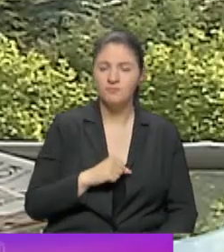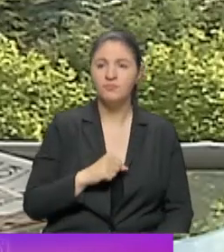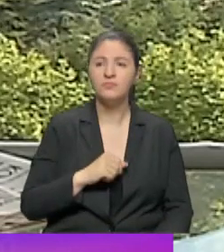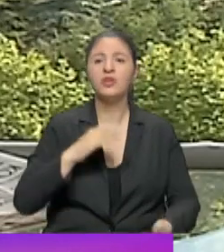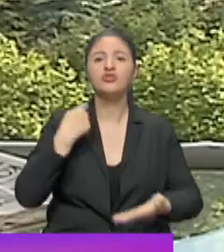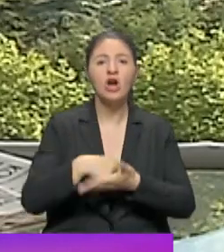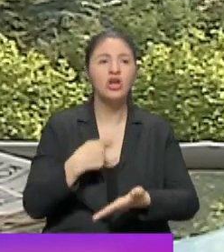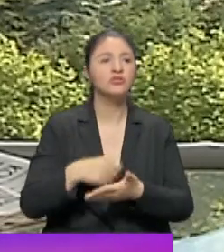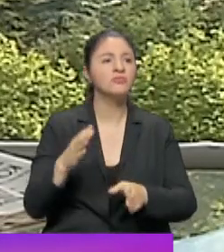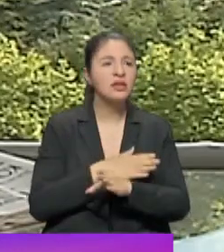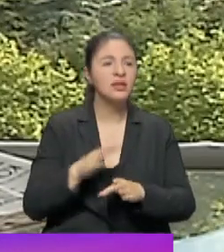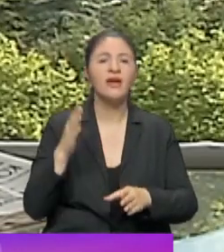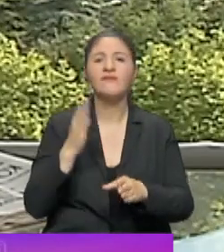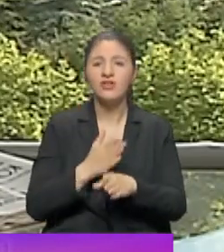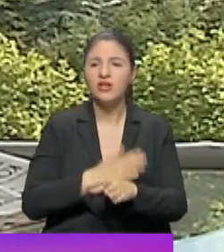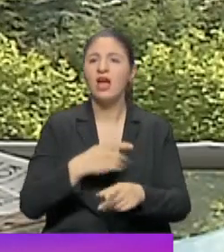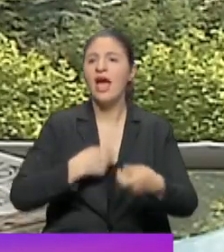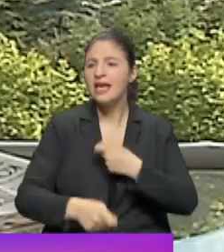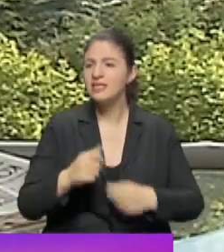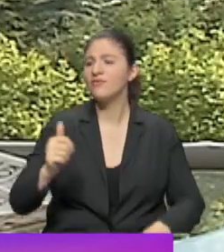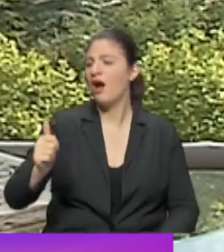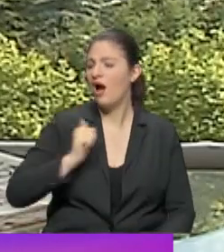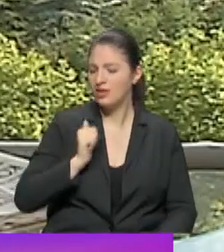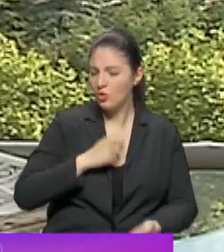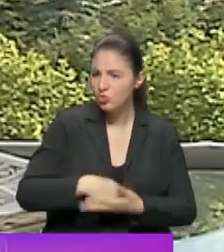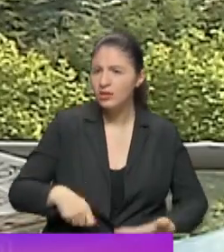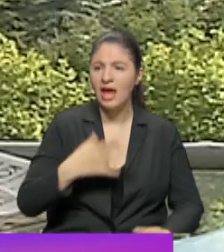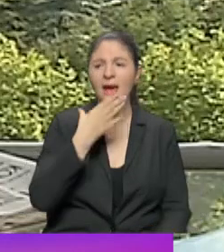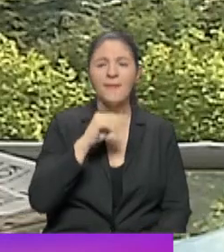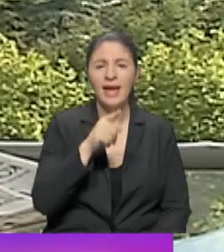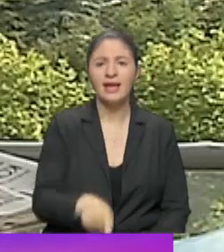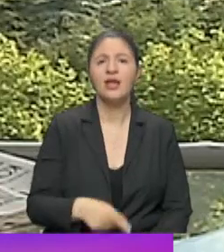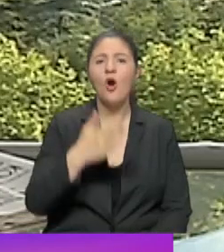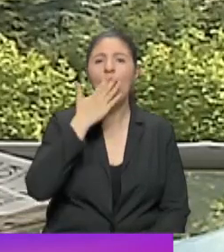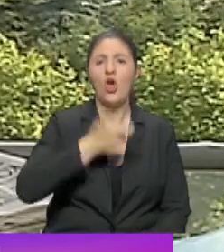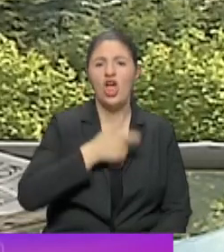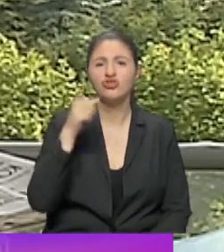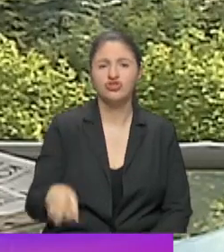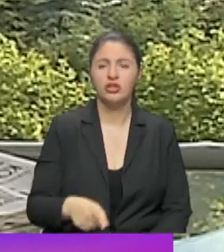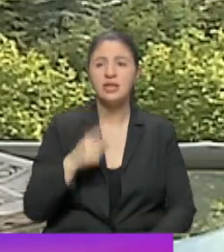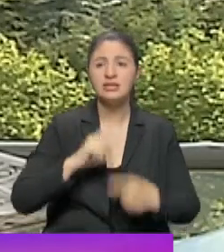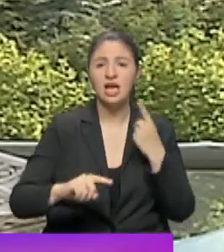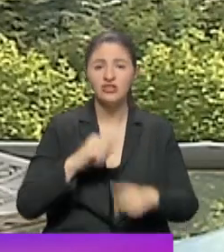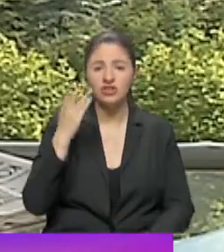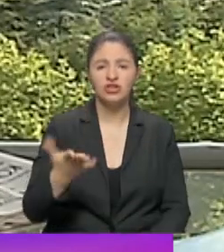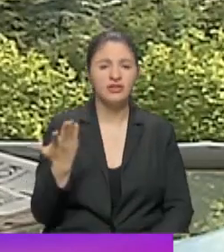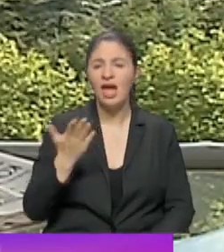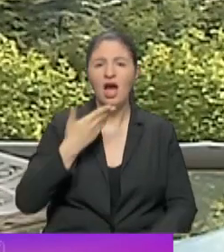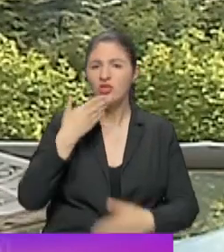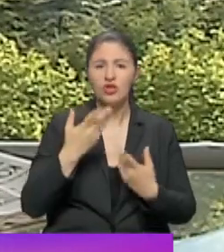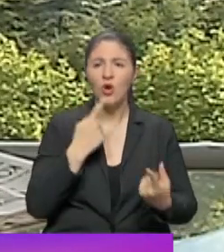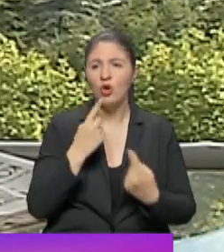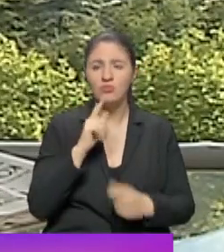bu çarşı pazarda vatandaş esnaf Asgari ücretli emekli öğrenci siyasetçiye neyi